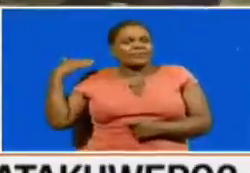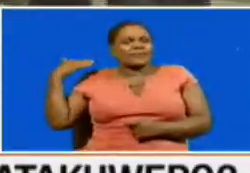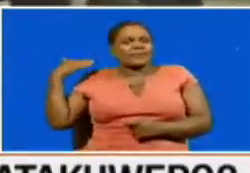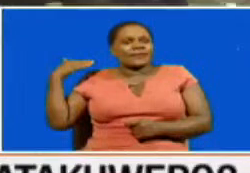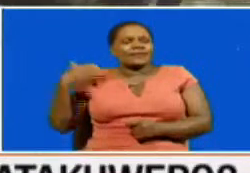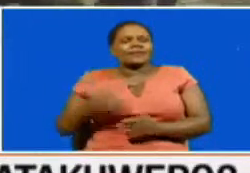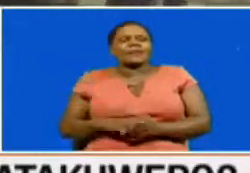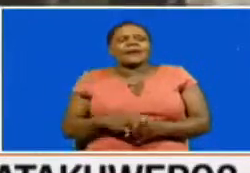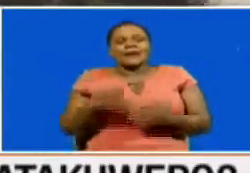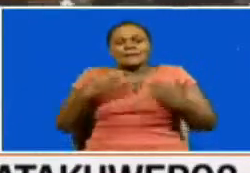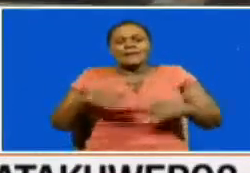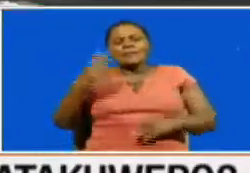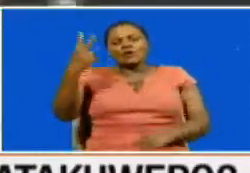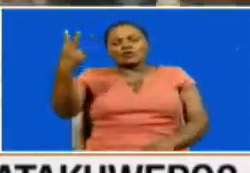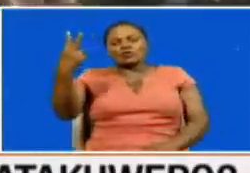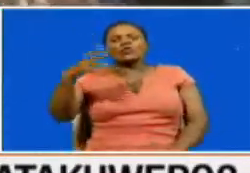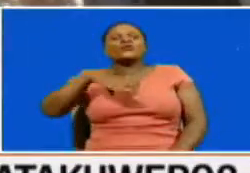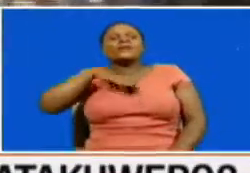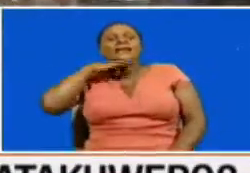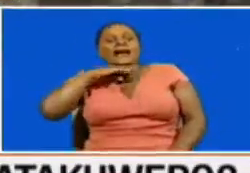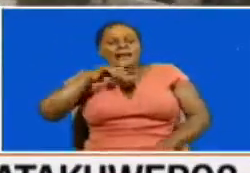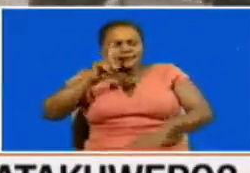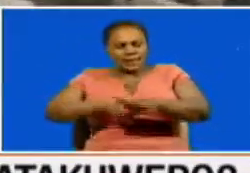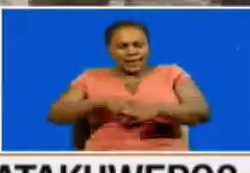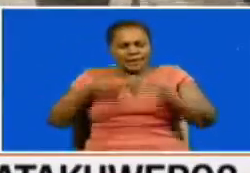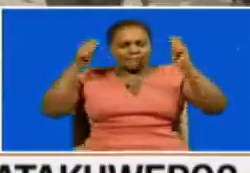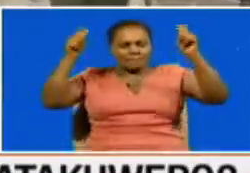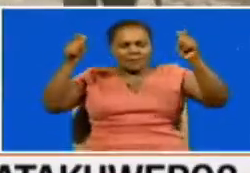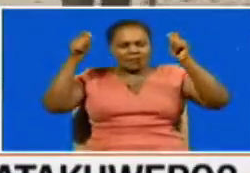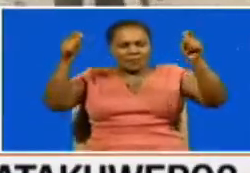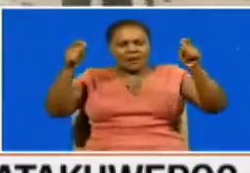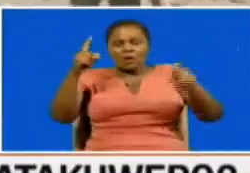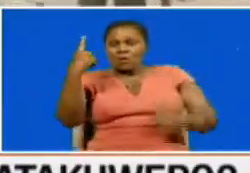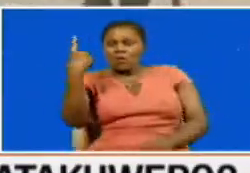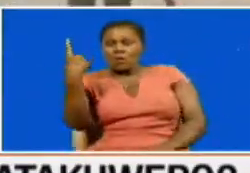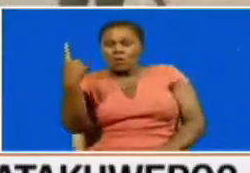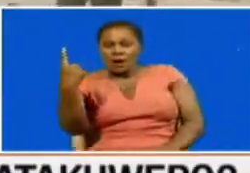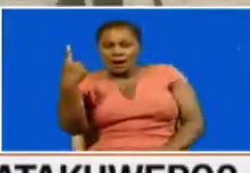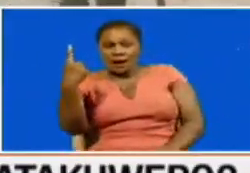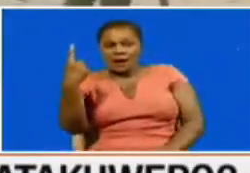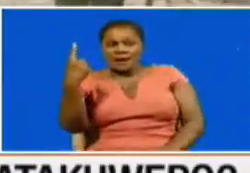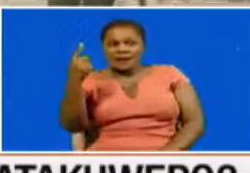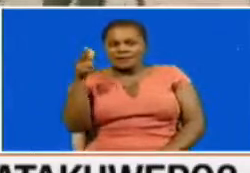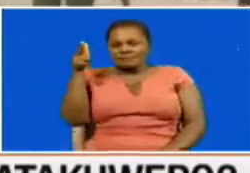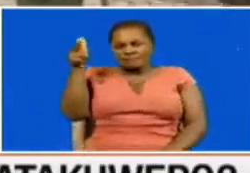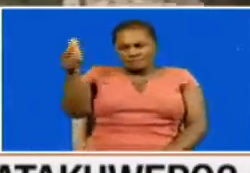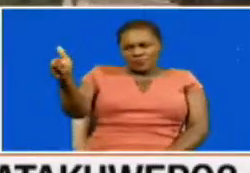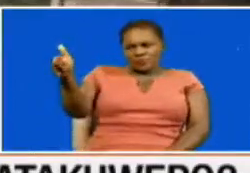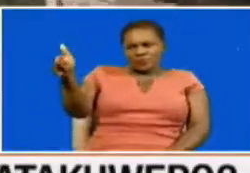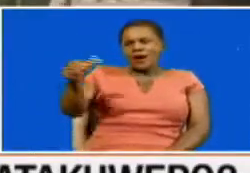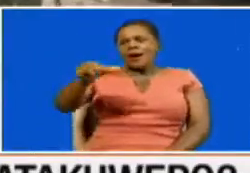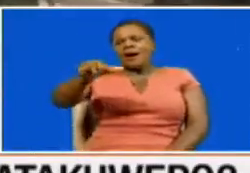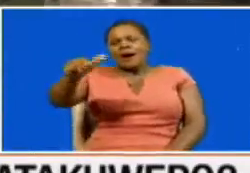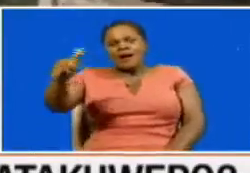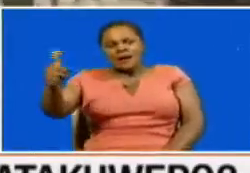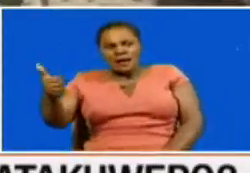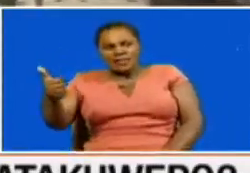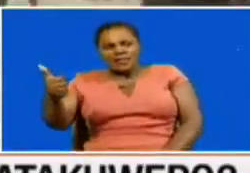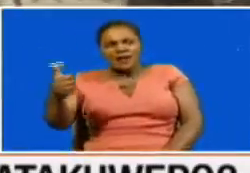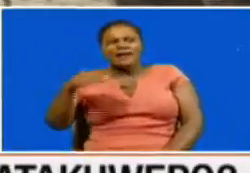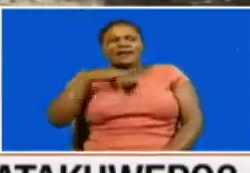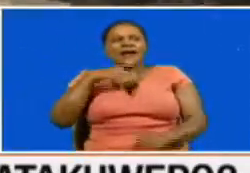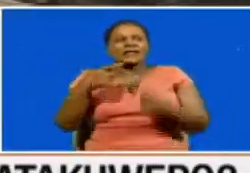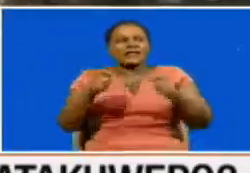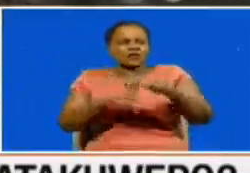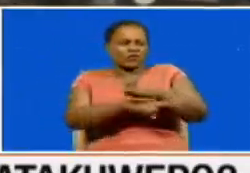kuu. Watu wawili walifariki wakati wa machafuko hayo. Mmoja aliuawa kwa kupigwa risasi na mwingine akauawa